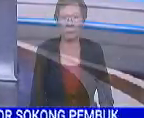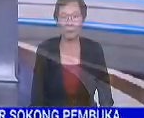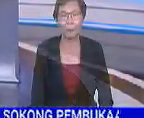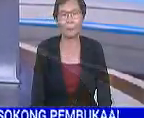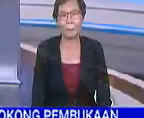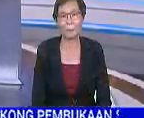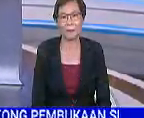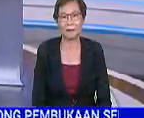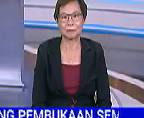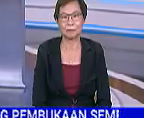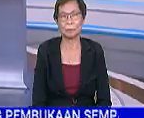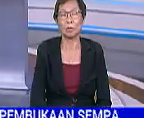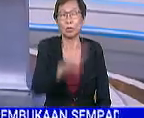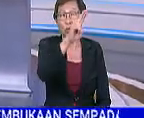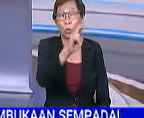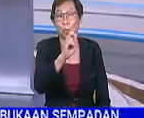kami